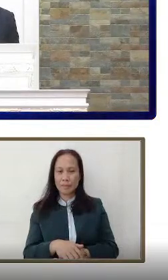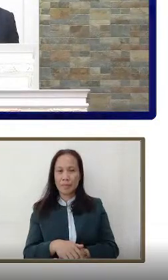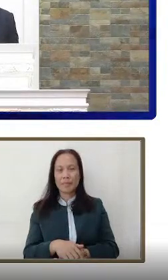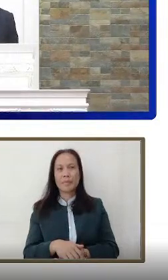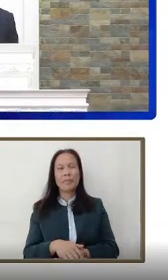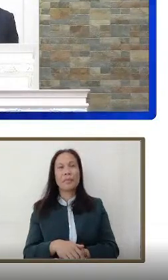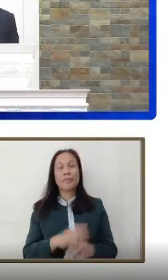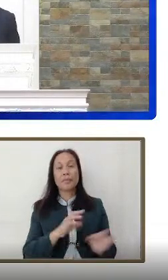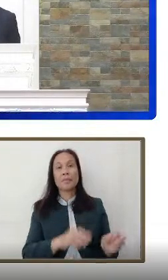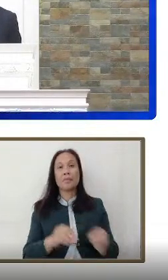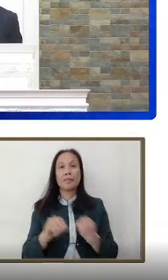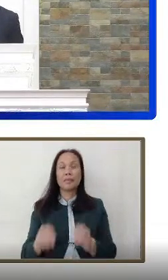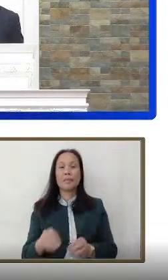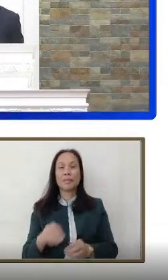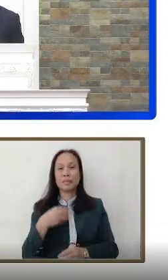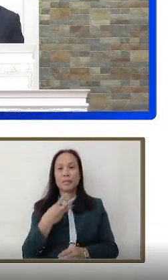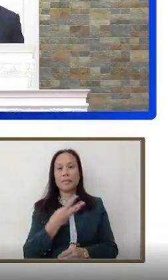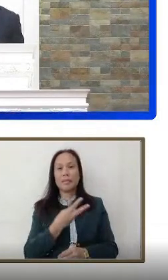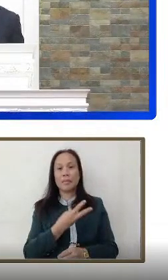maglalagay kami ng